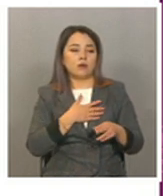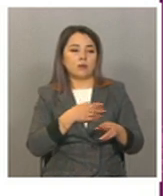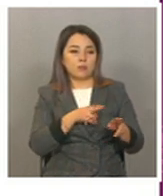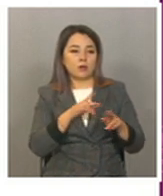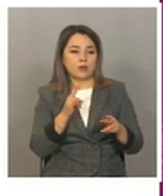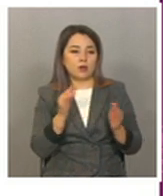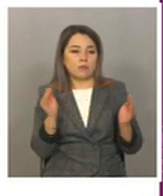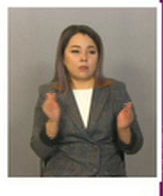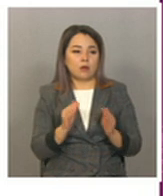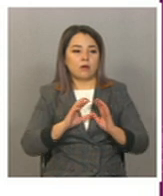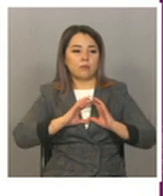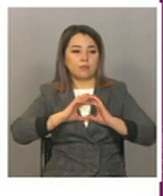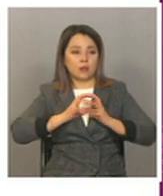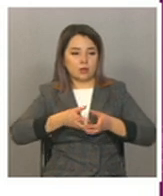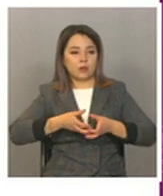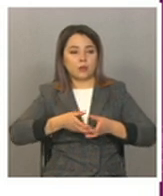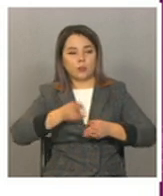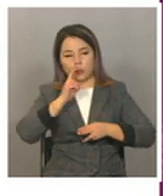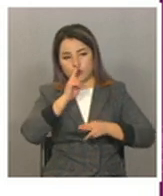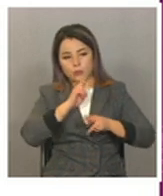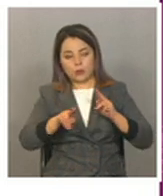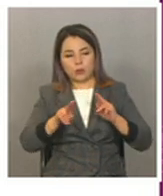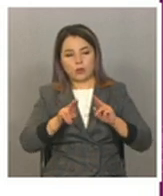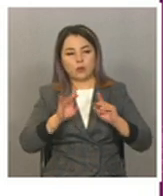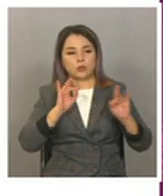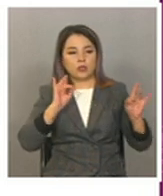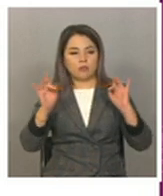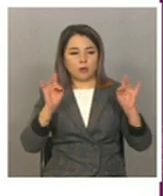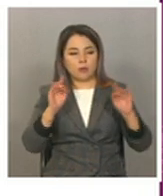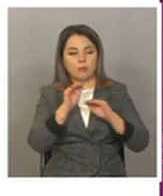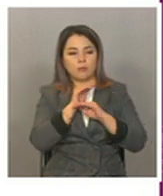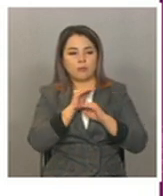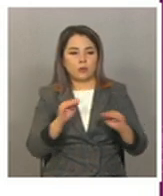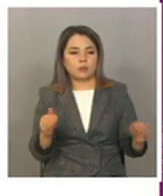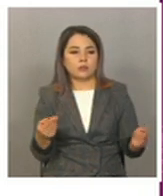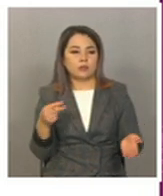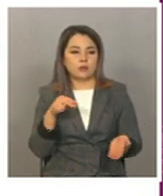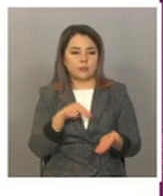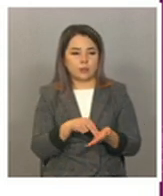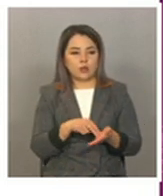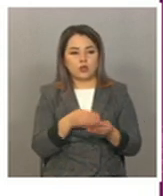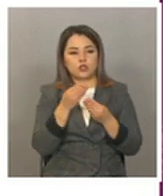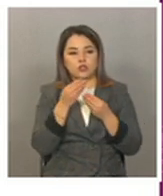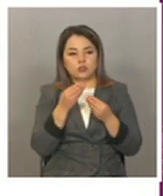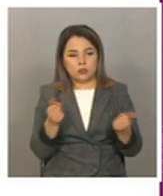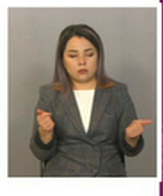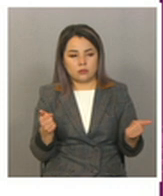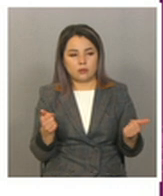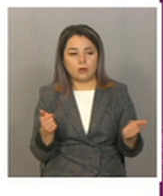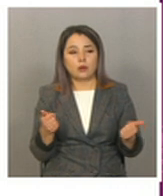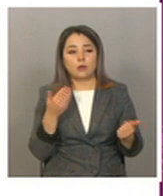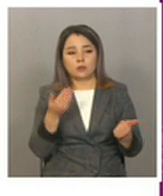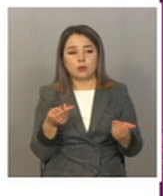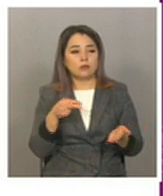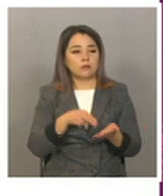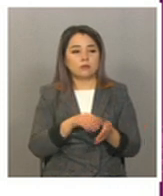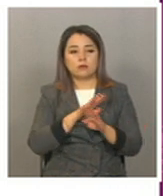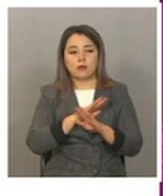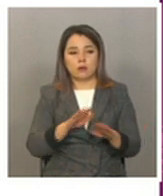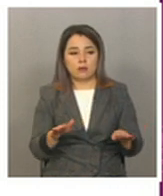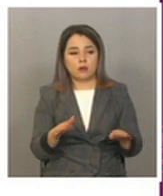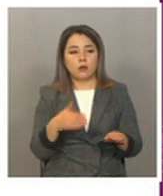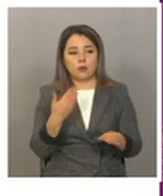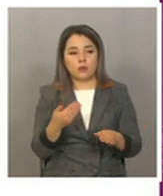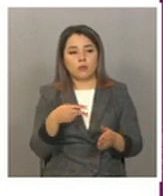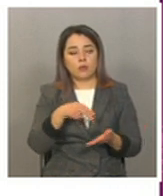А мир, утративший звуки, безмолвствовал. Он исчез, его не стало, на его